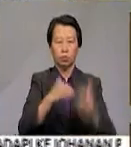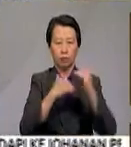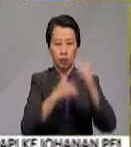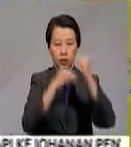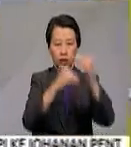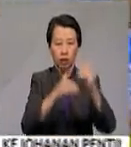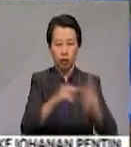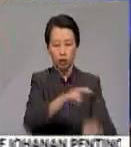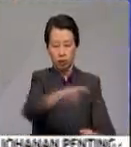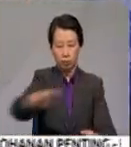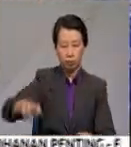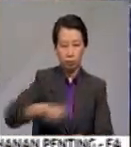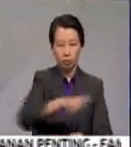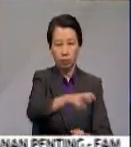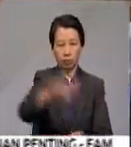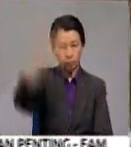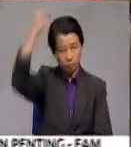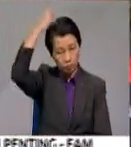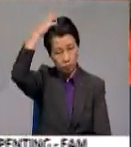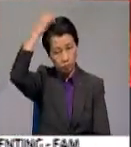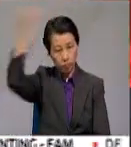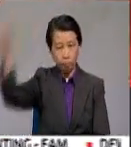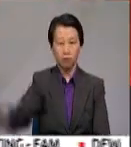dengan penjelajahan di seluruh Selangor.